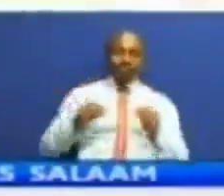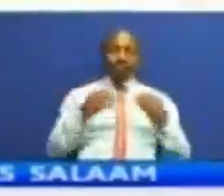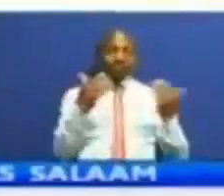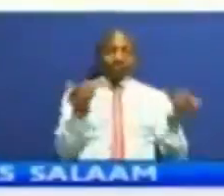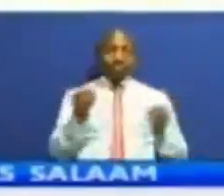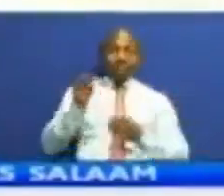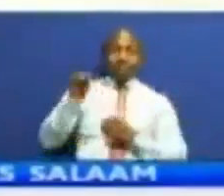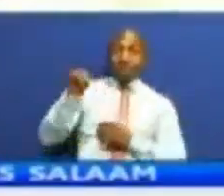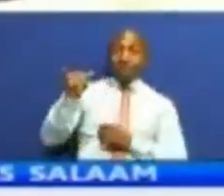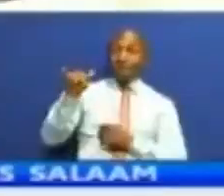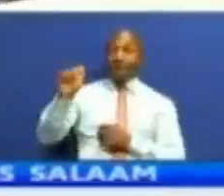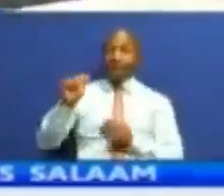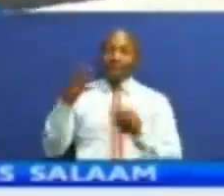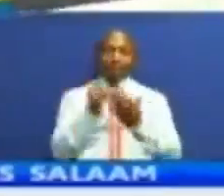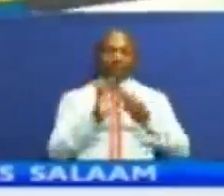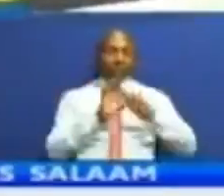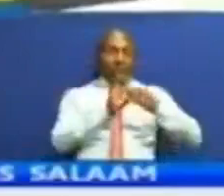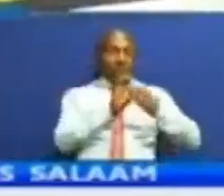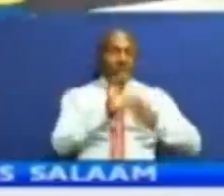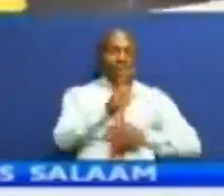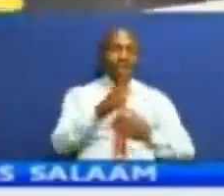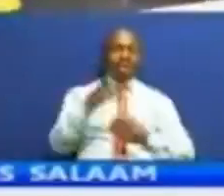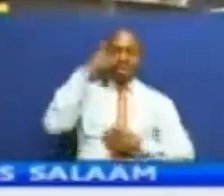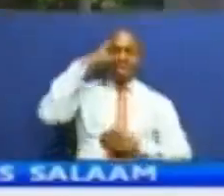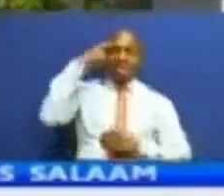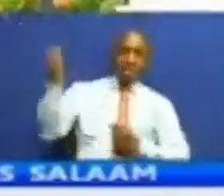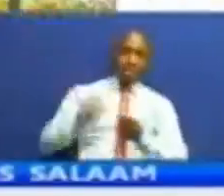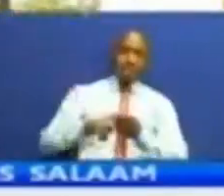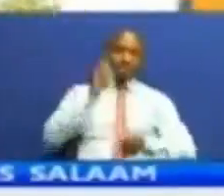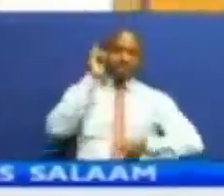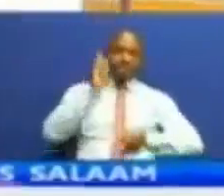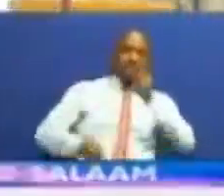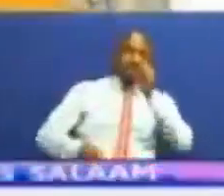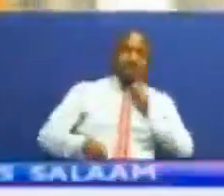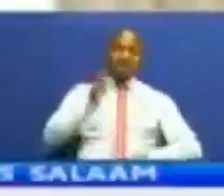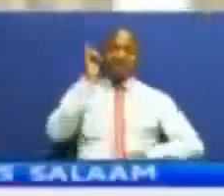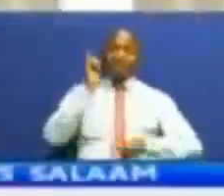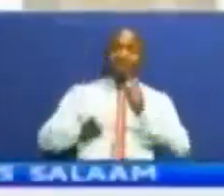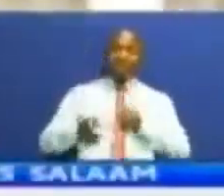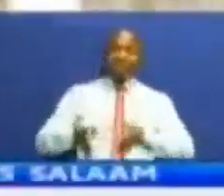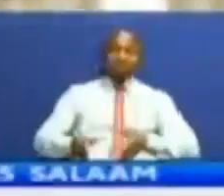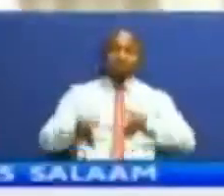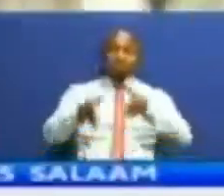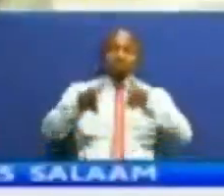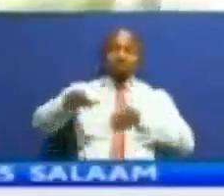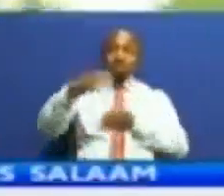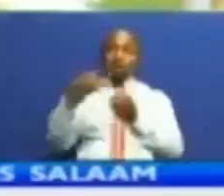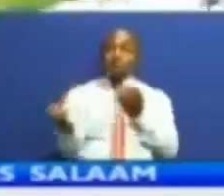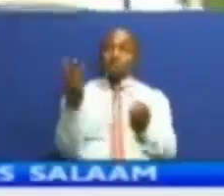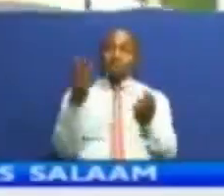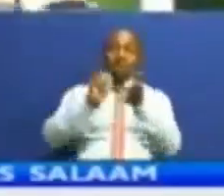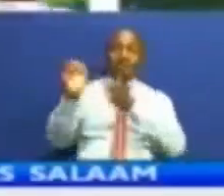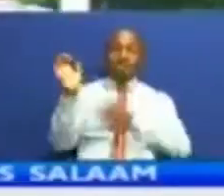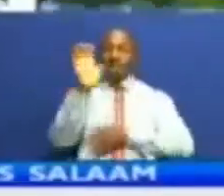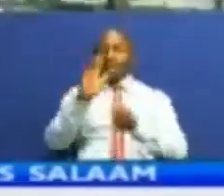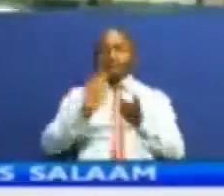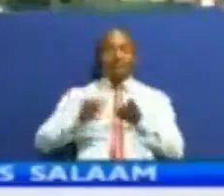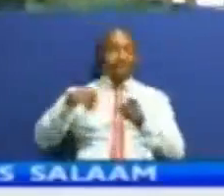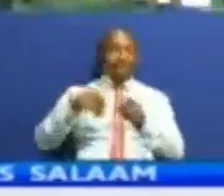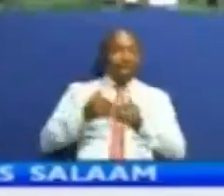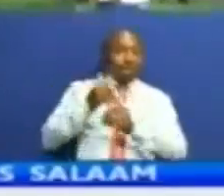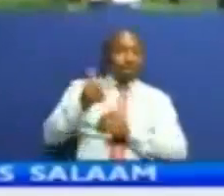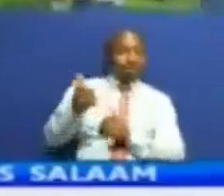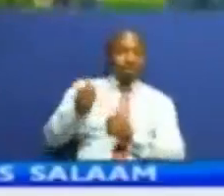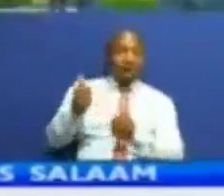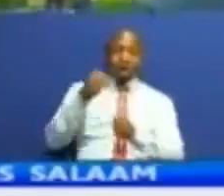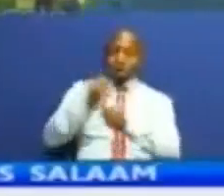Mstahiki meya na washirika wake alijamini sana kutembea kwenye barabara za mandhari ya bustani ya ofisi yake, lakini bado